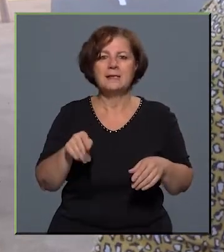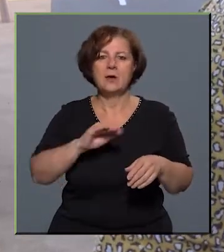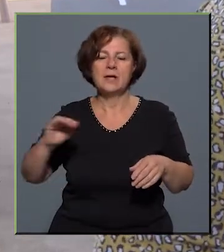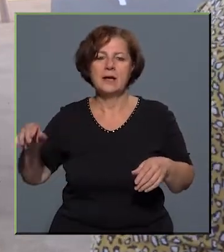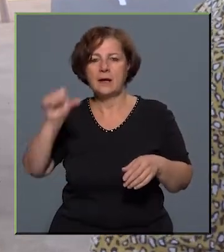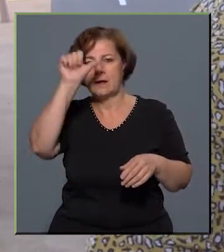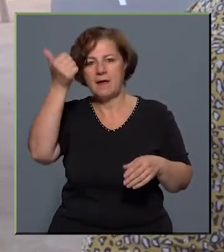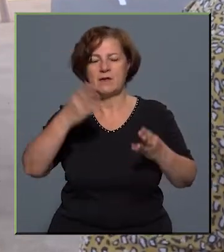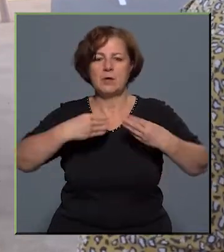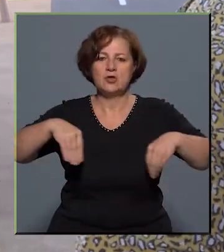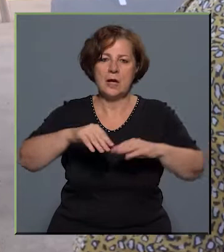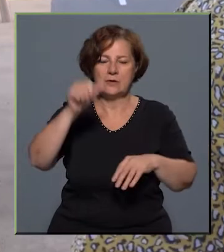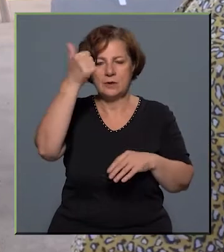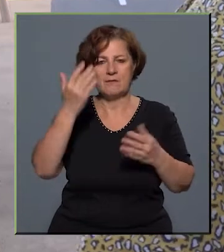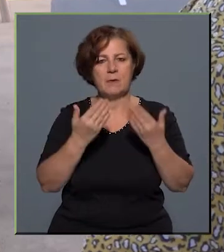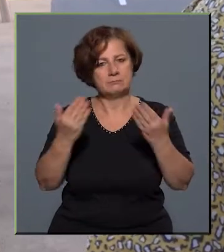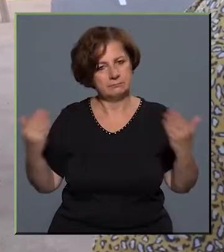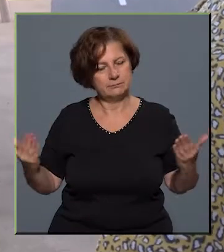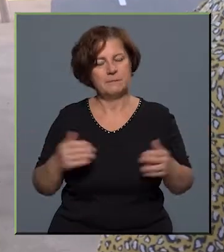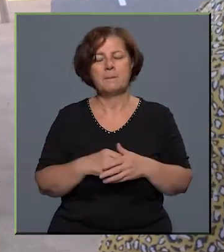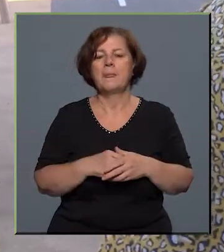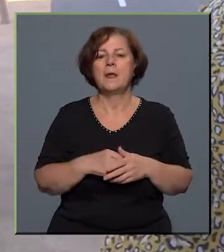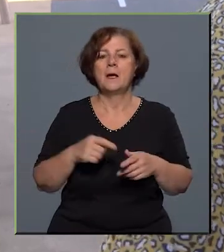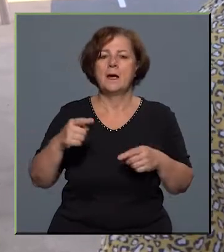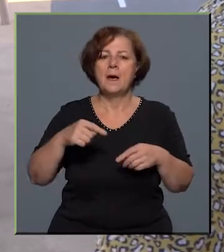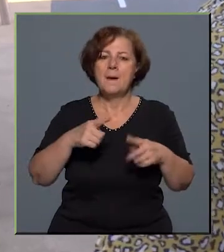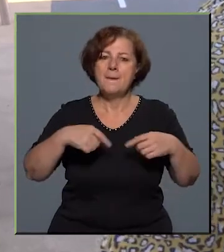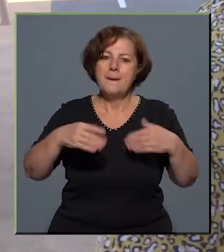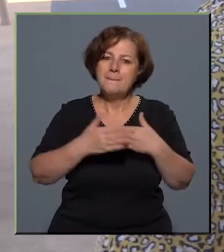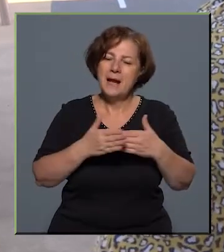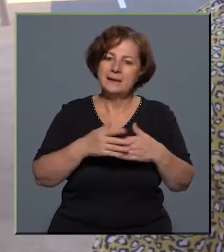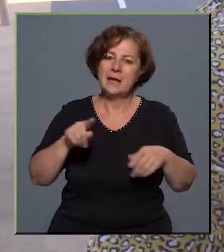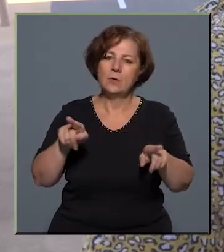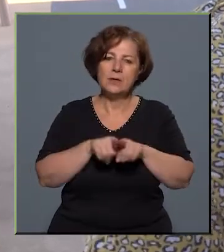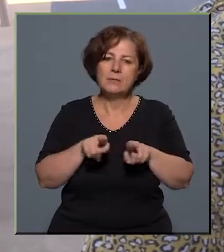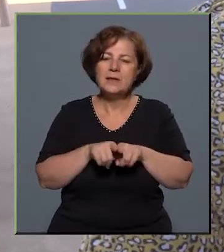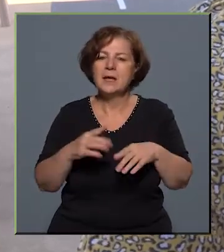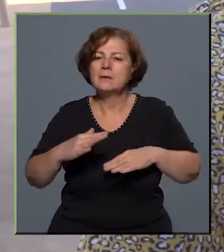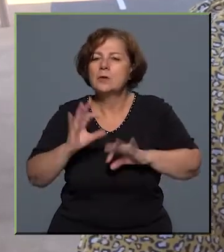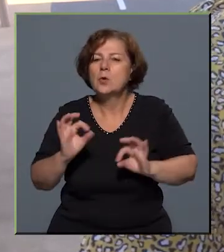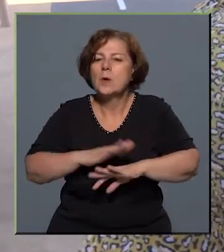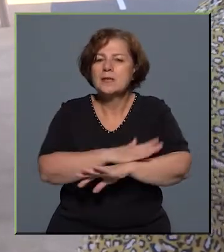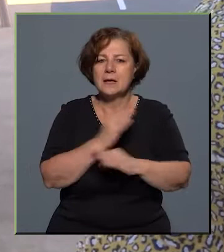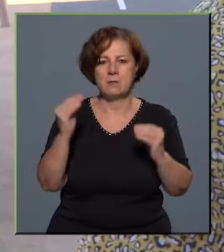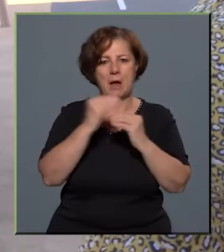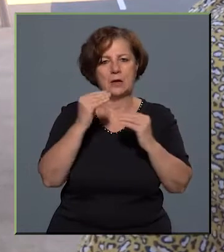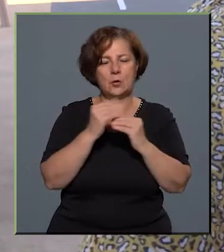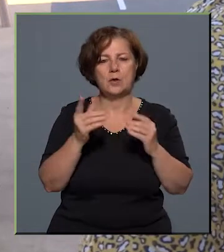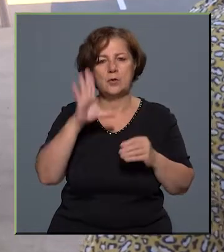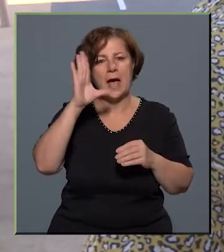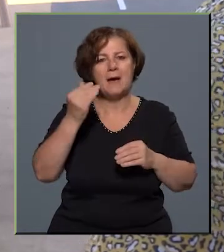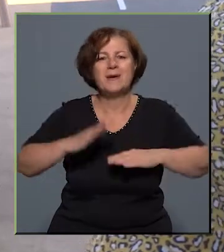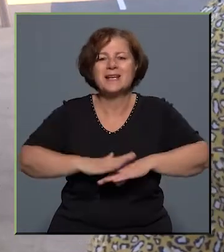családok nevében is szeretném megköszönni. Amellett mi, hogy ilyen jó érzéssel jövünk be, mi pedig megtöltjük ezt